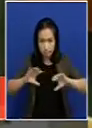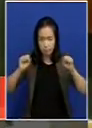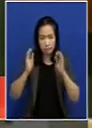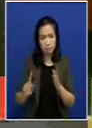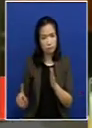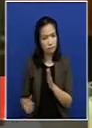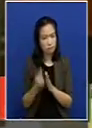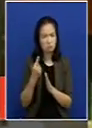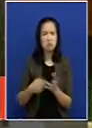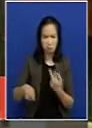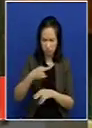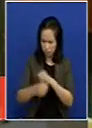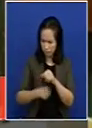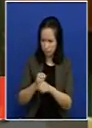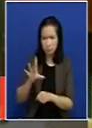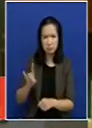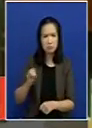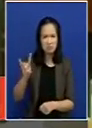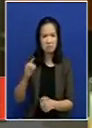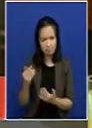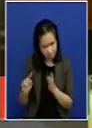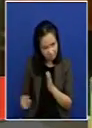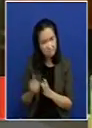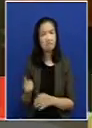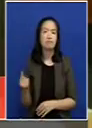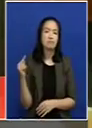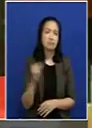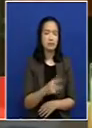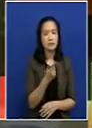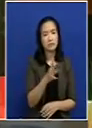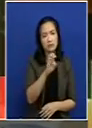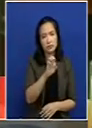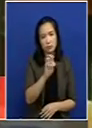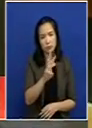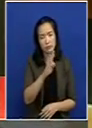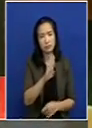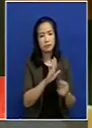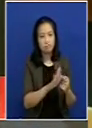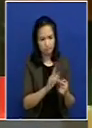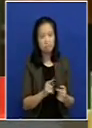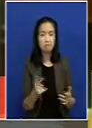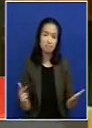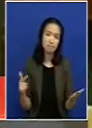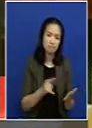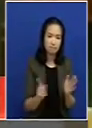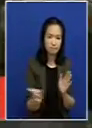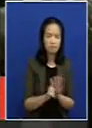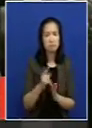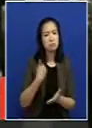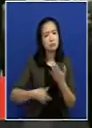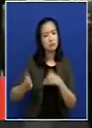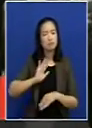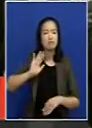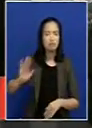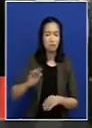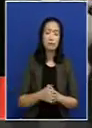บกว่า88ปีที่เดินทางเยือนคิวบาค่ะถือว่าเป็นการเดินทางครั้งประวัติศาสตร์ในช่วงปีสุดท้ายของการดำรงตำแหน่งประธ